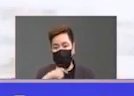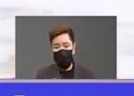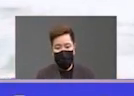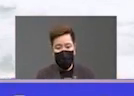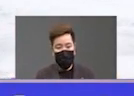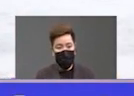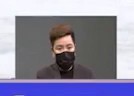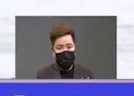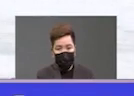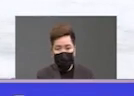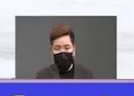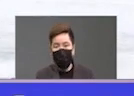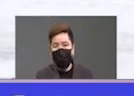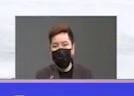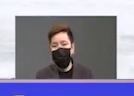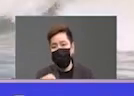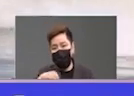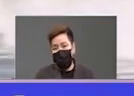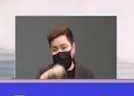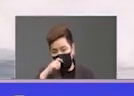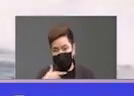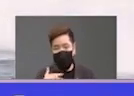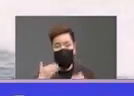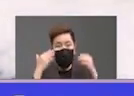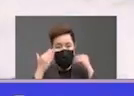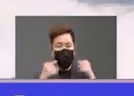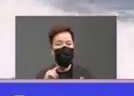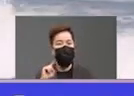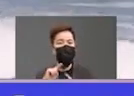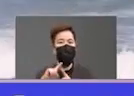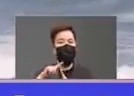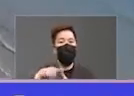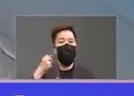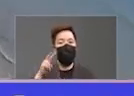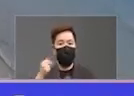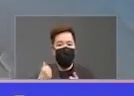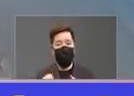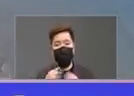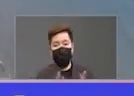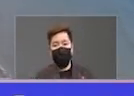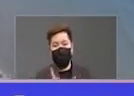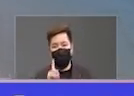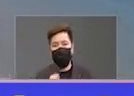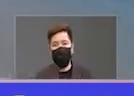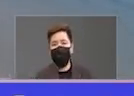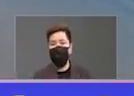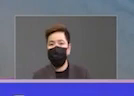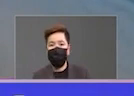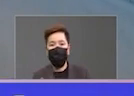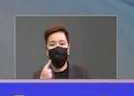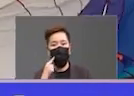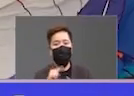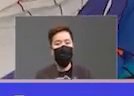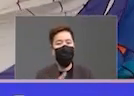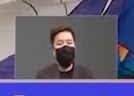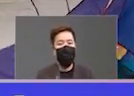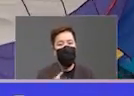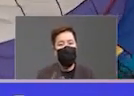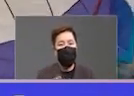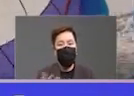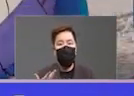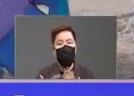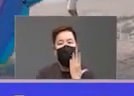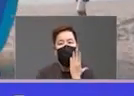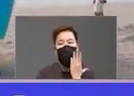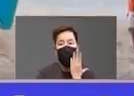ซึ่งในกรณีของผู้ประกอบการโรงแรมเนี่ยที่ยังไม่มีใบอนุญาตประกอบกิจการโรงแรมถ้าอยู่ในระหว่างการยื่นขอใบอนุญาตก็ส